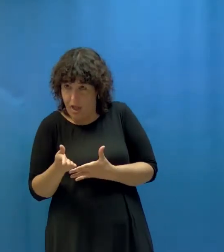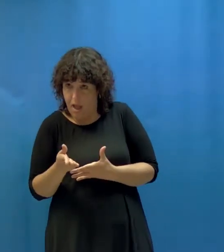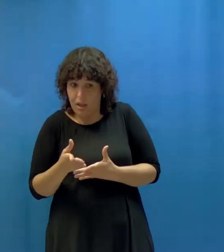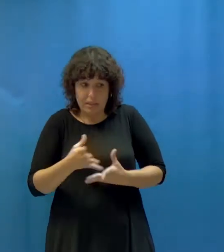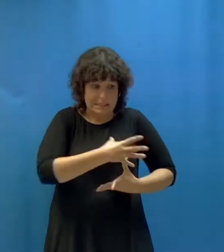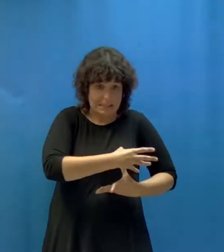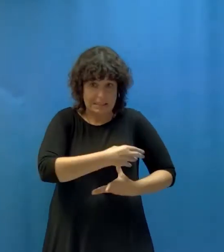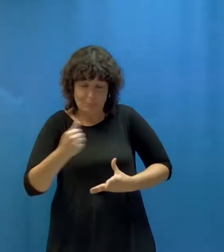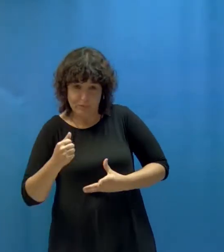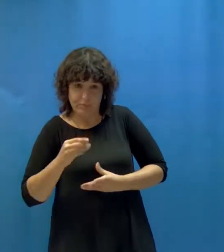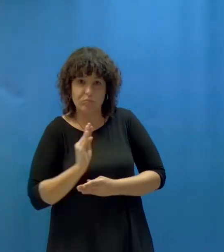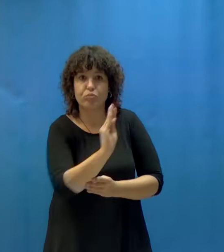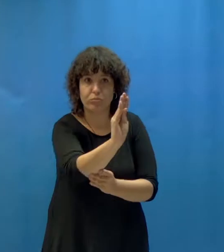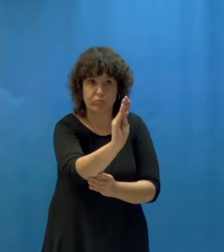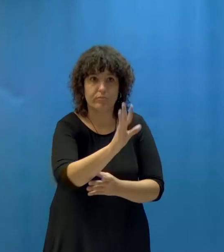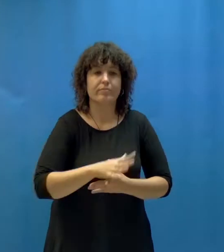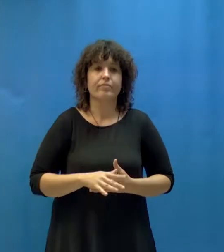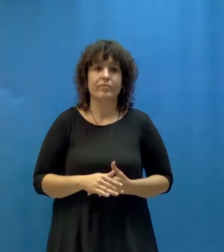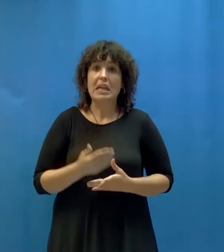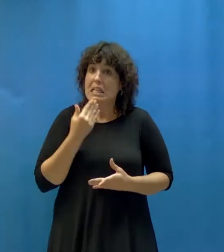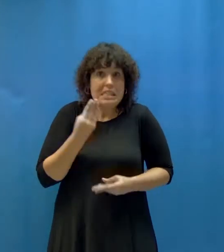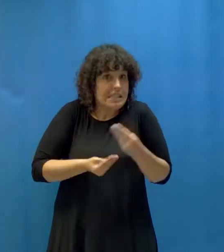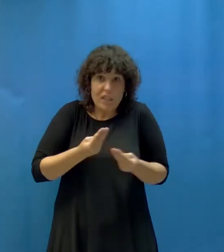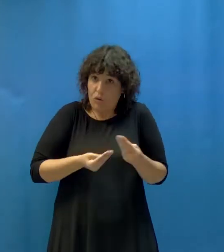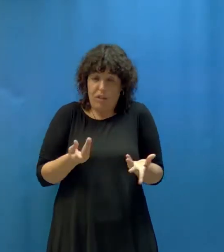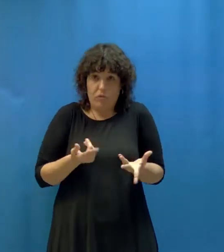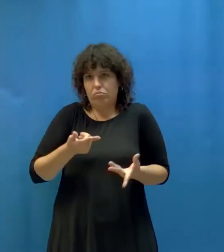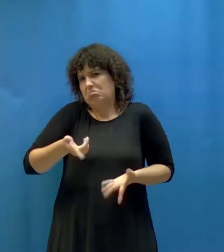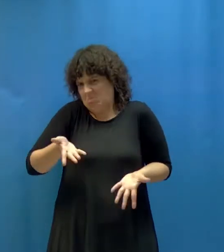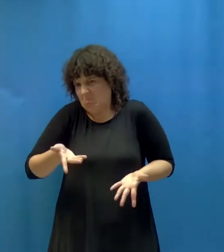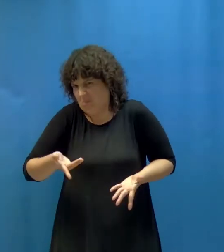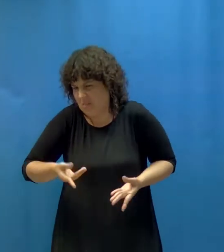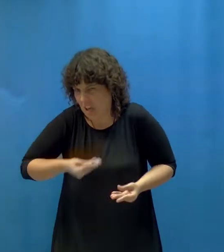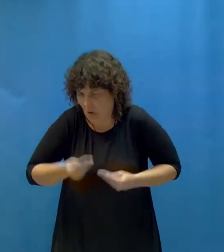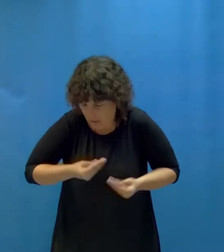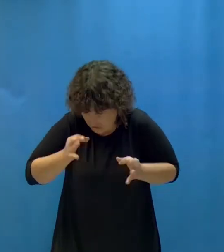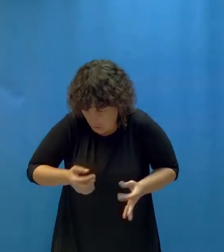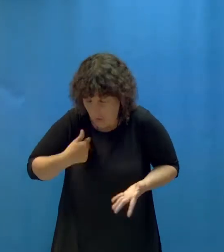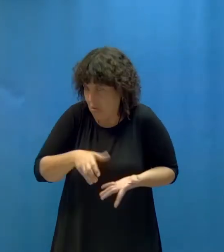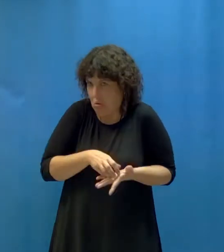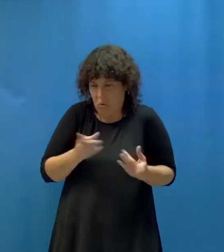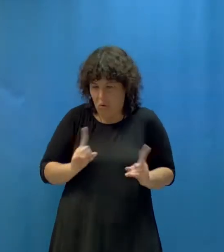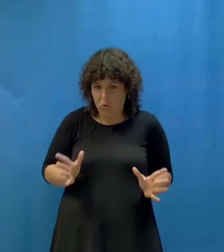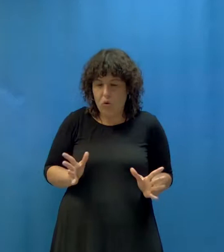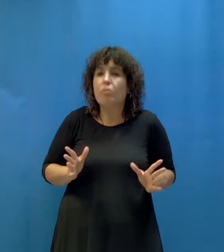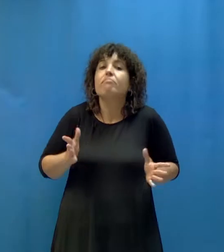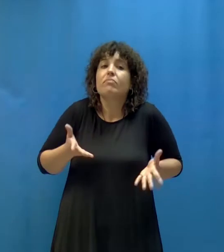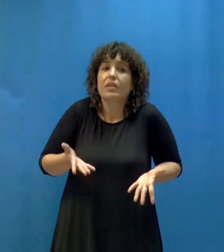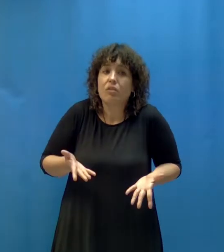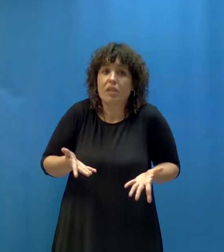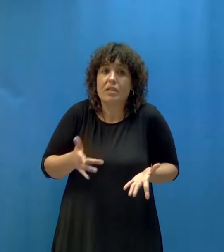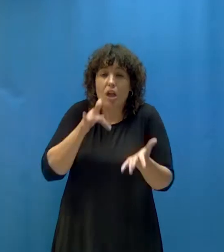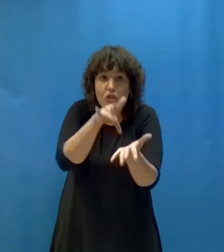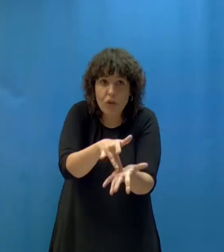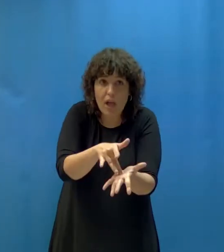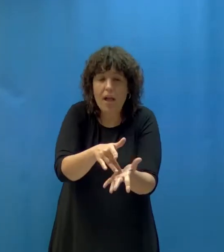per a aquesta obra. I en el cas remot, que això no fora així, cosa que dubtem, també podrien haver fet una esmena quan arribi el moment i ens haguem estalviat una